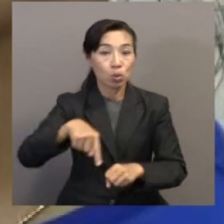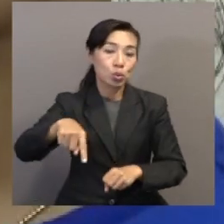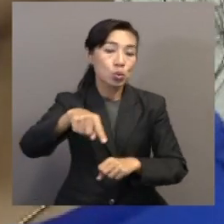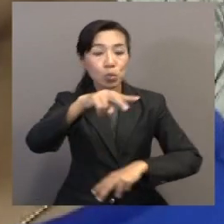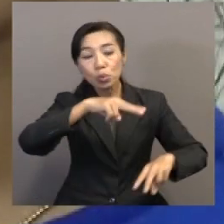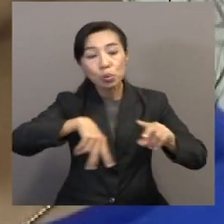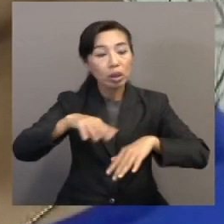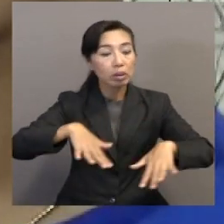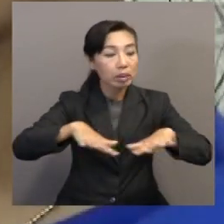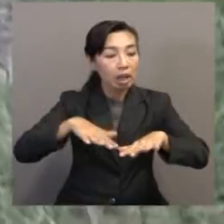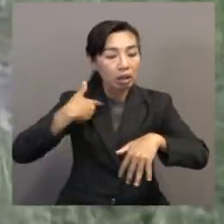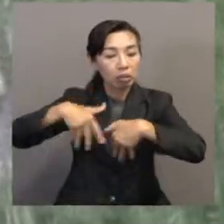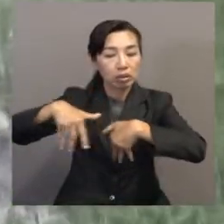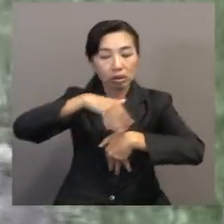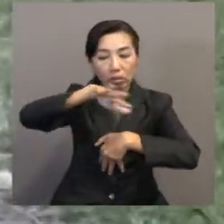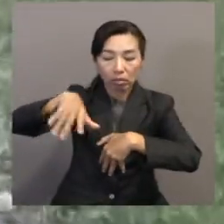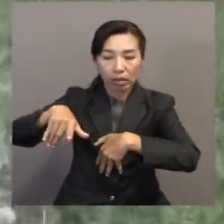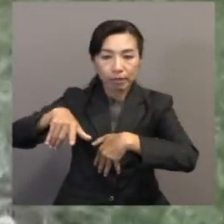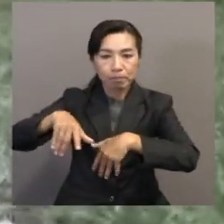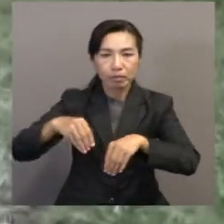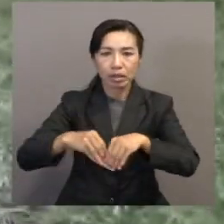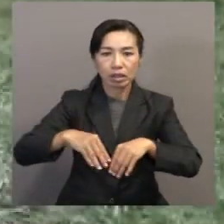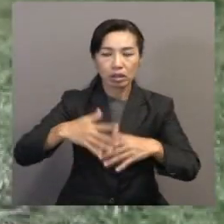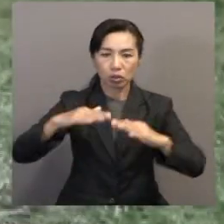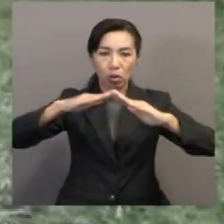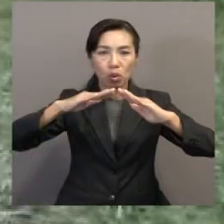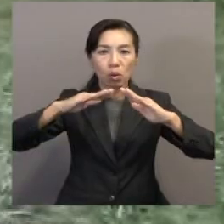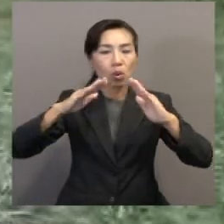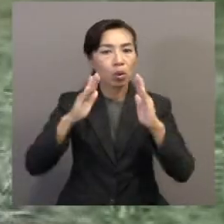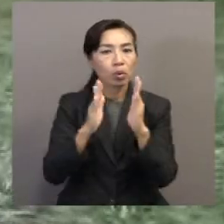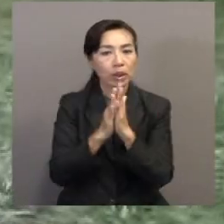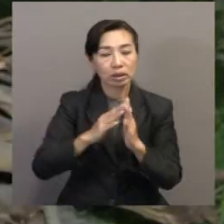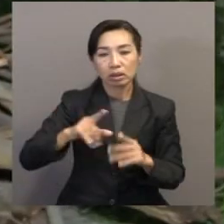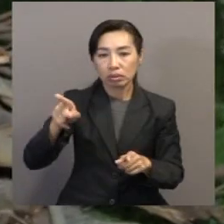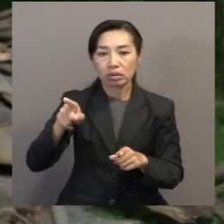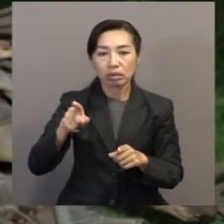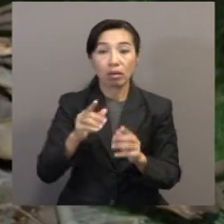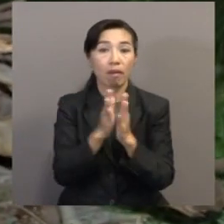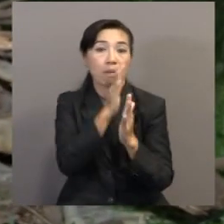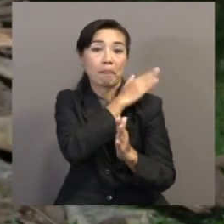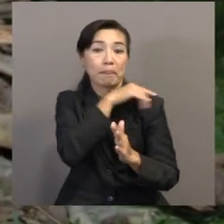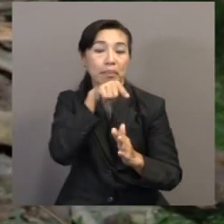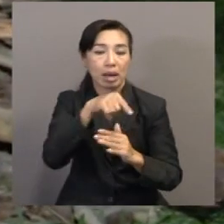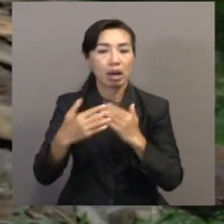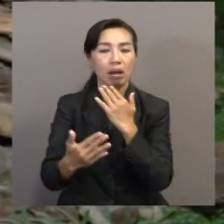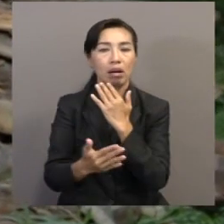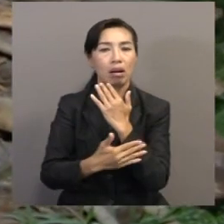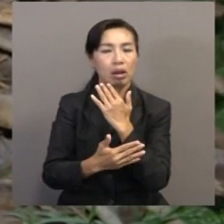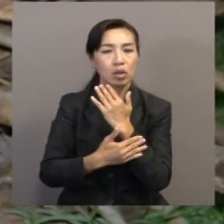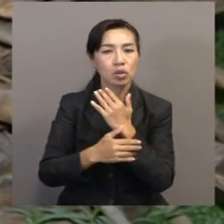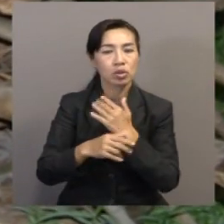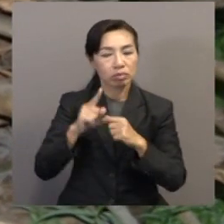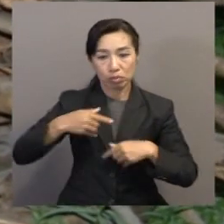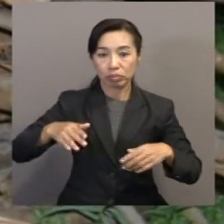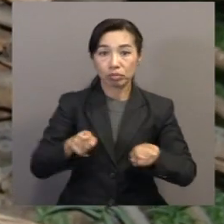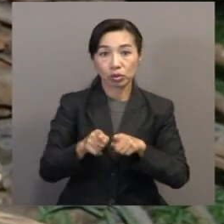ามปกติก็มีชาวบ้านนะครับอยู่ด้านข้างสำนักปฏิบัติธรรมพุทธชยันตีซอยพุทธมณฑลสาย3ก็เข้ามาแ